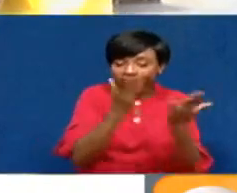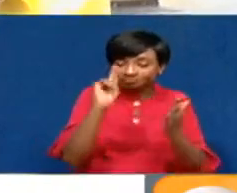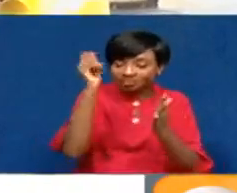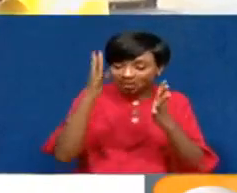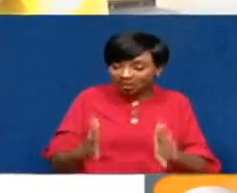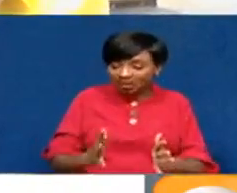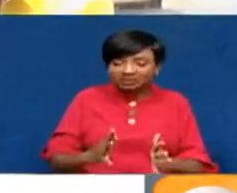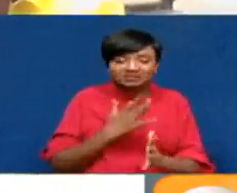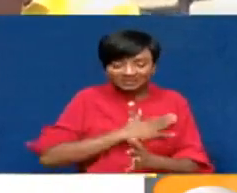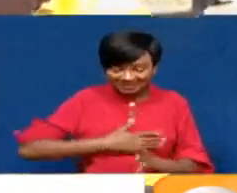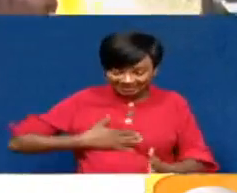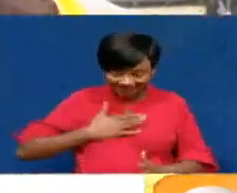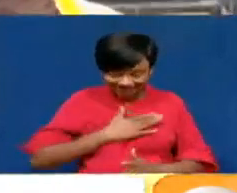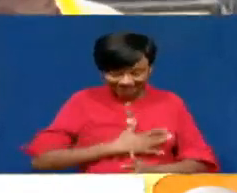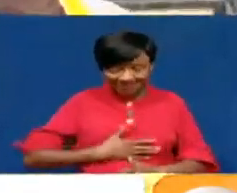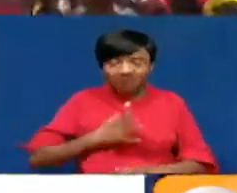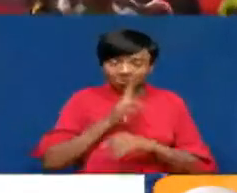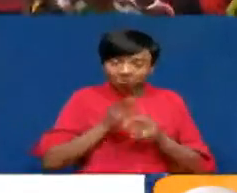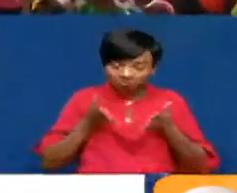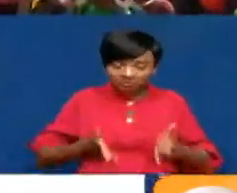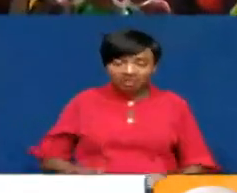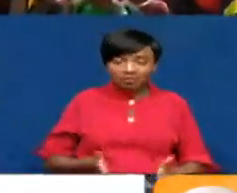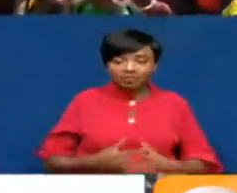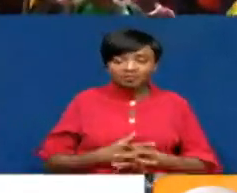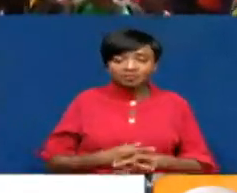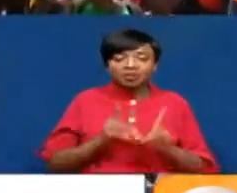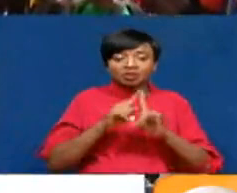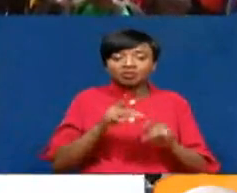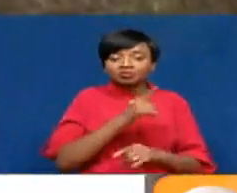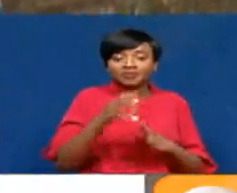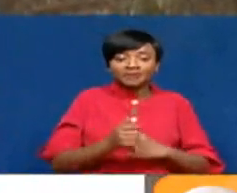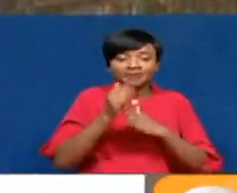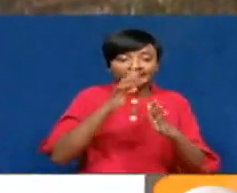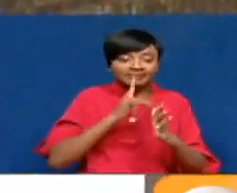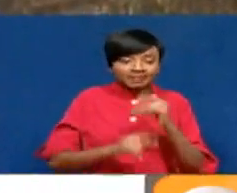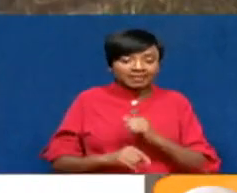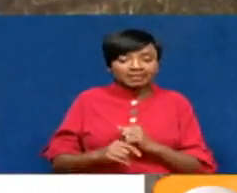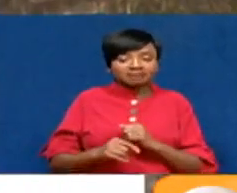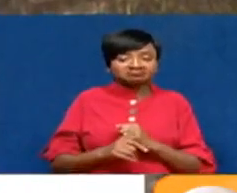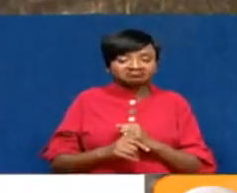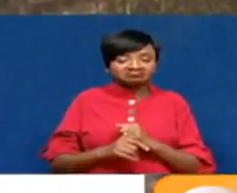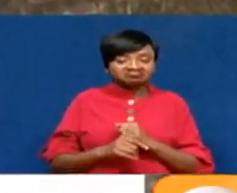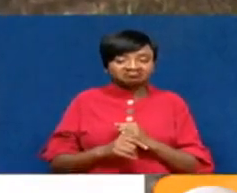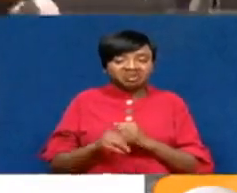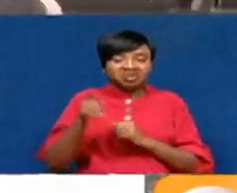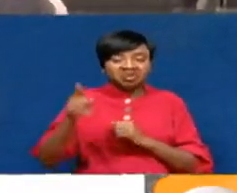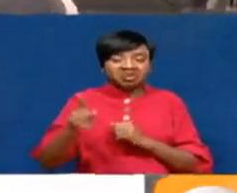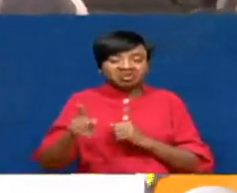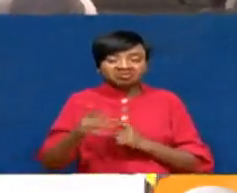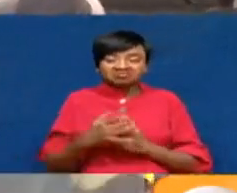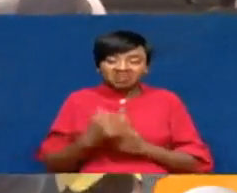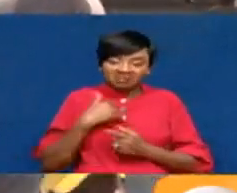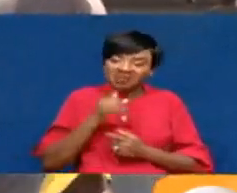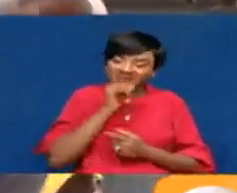it now because you are in power. The leaders accused Odinga of hiding behind the president's shadow. Nimemwambia rafiki yangu Uhuru